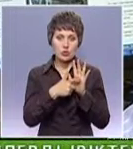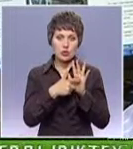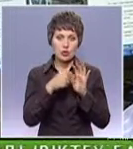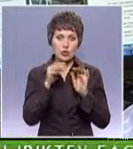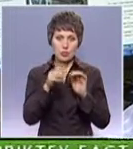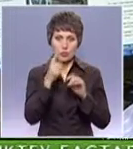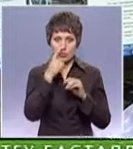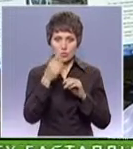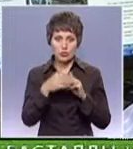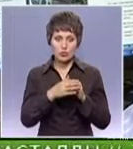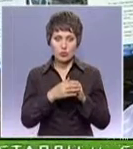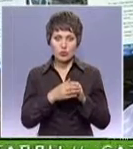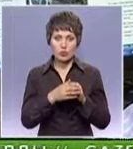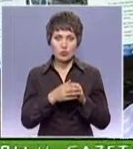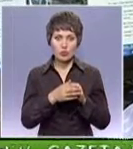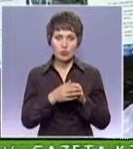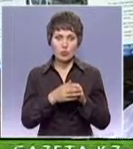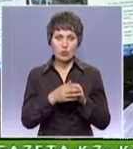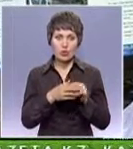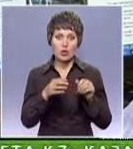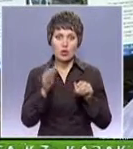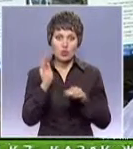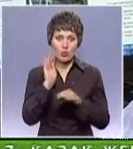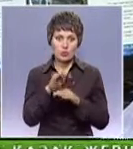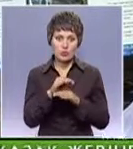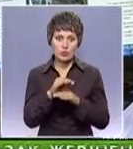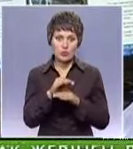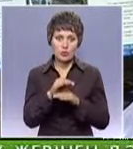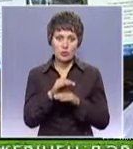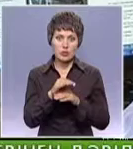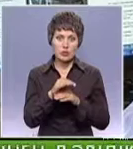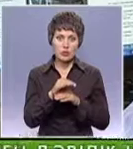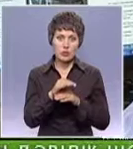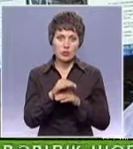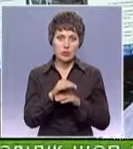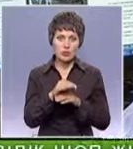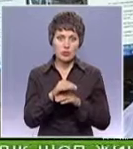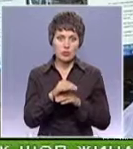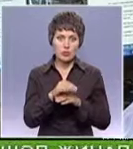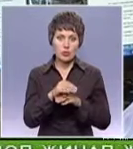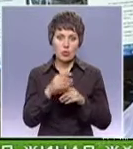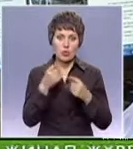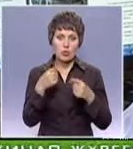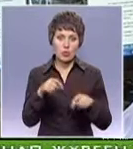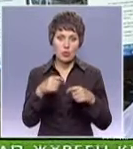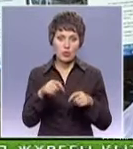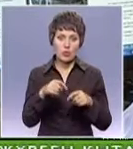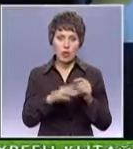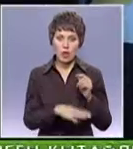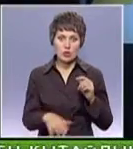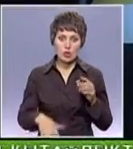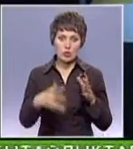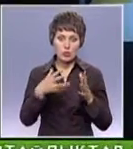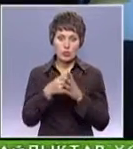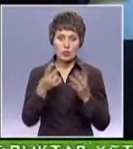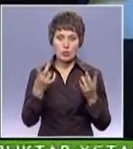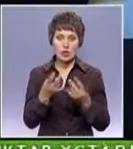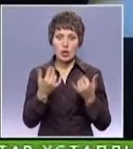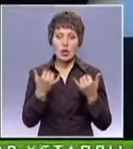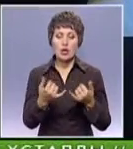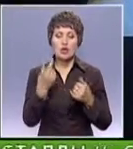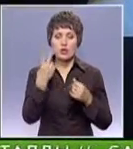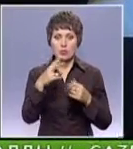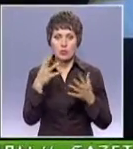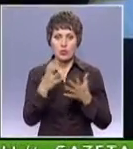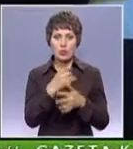3700 мың төңірегінде. Онда ол тағы да қосымша жаңағы ойын бизнесі бойынша салық төлеу керек. Дәл қазір